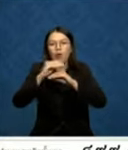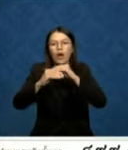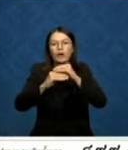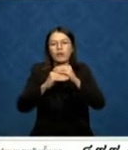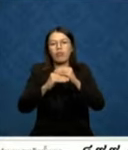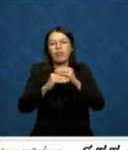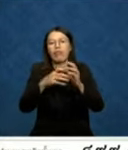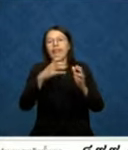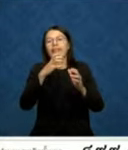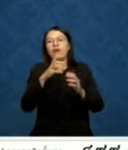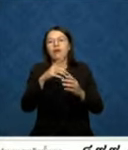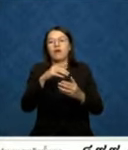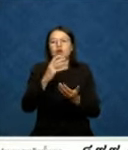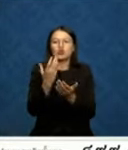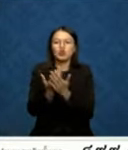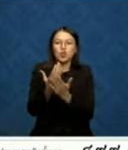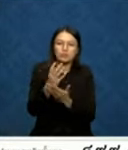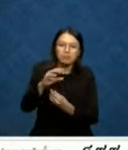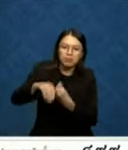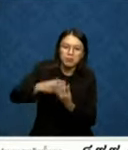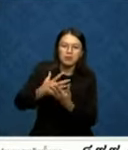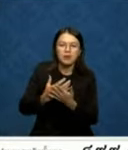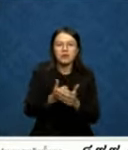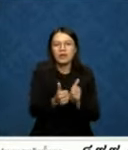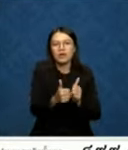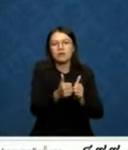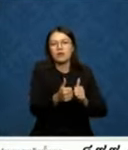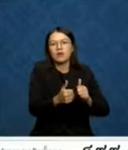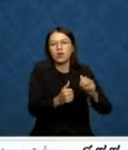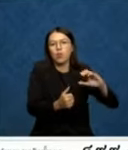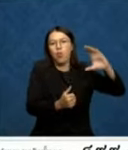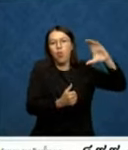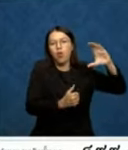นะครับเพราะทุนหมุนเวียนเขาก็ไม่พออยู่แล้วเขาจะไปแข่งอะไรกับรายใหญ่